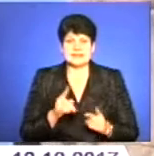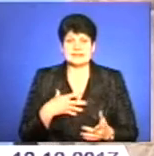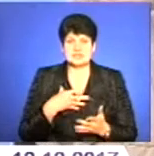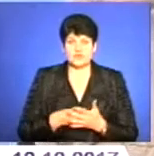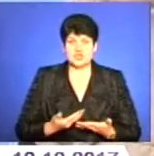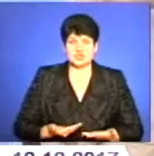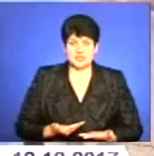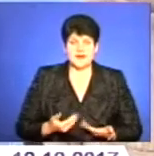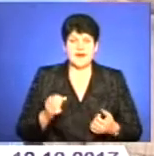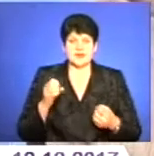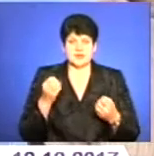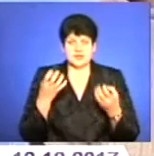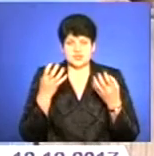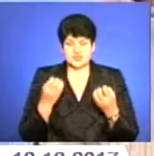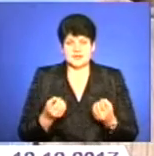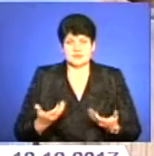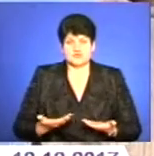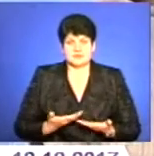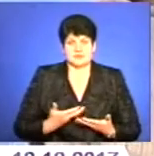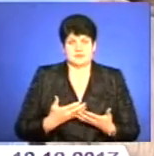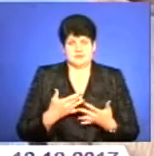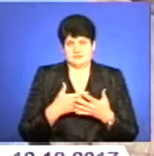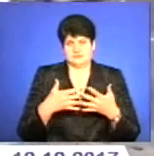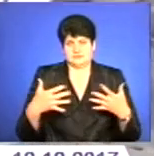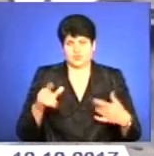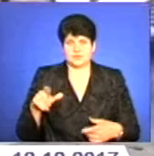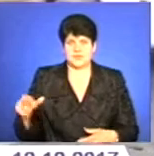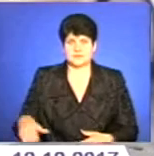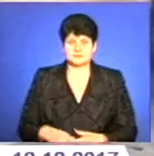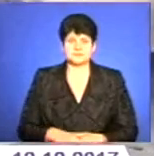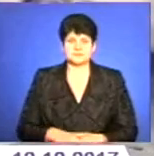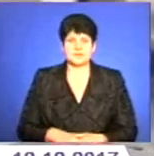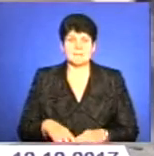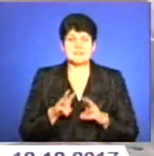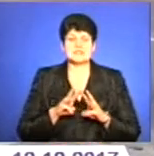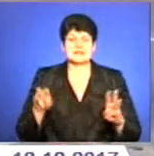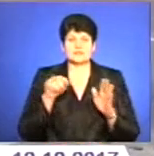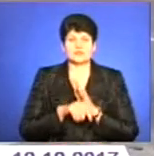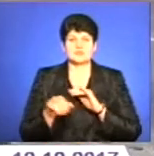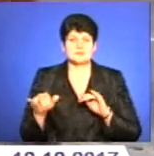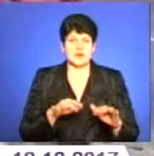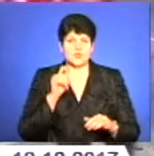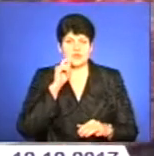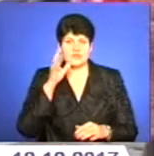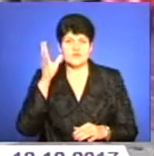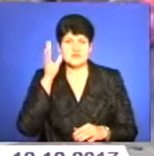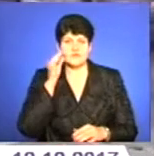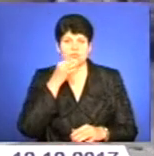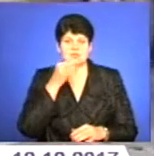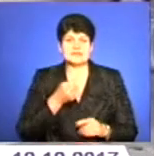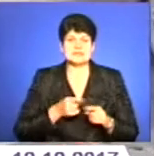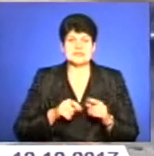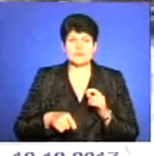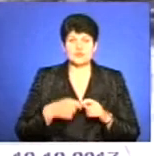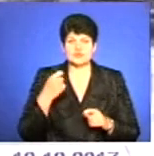й за життя кількох десятків пасажирів. У Міністерстві внутрішніх справ України вважають, відповідальність за таке